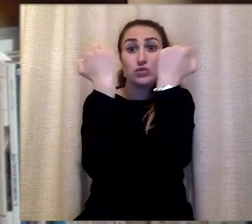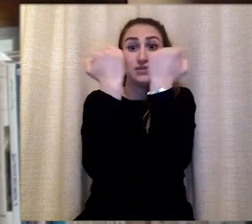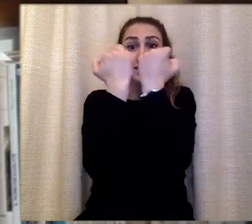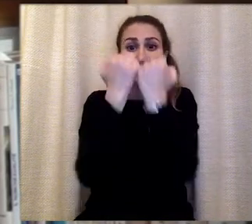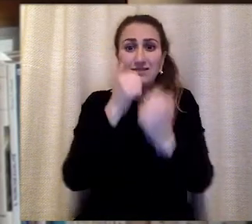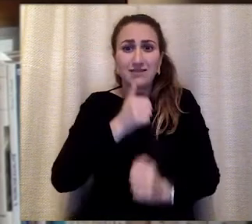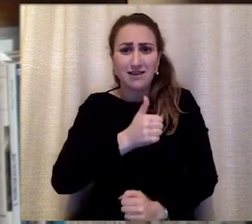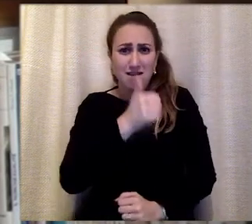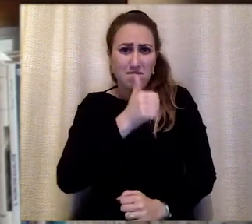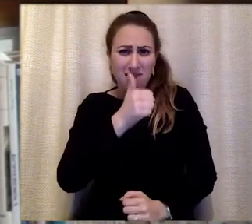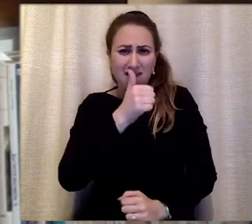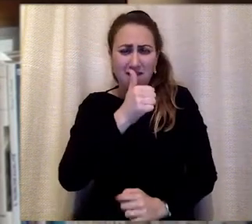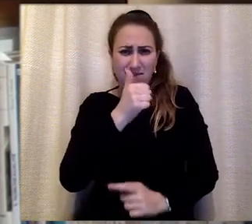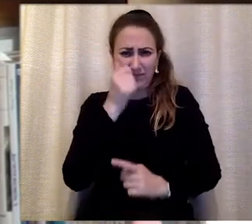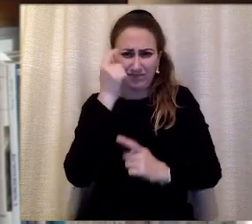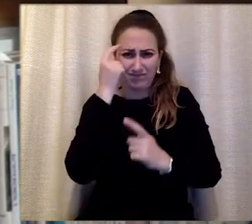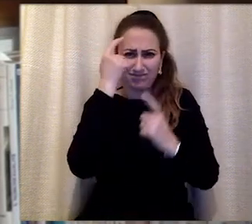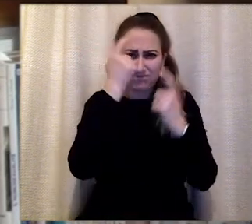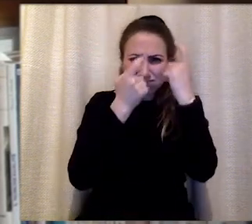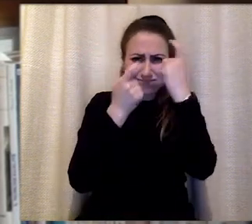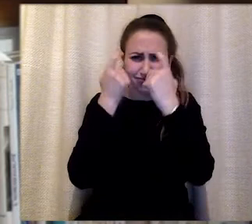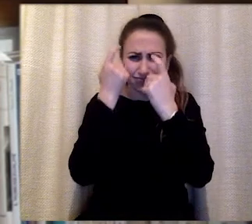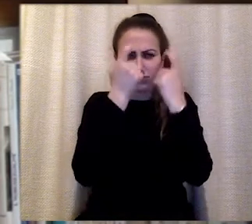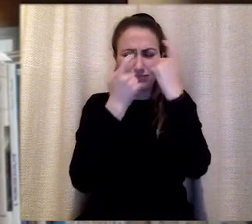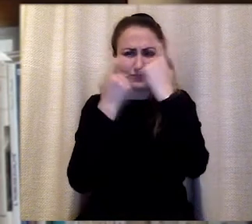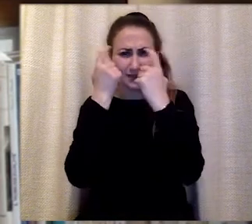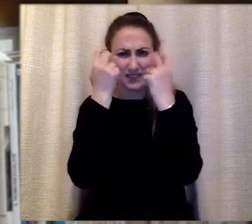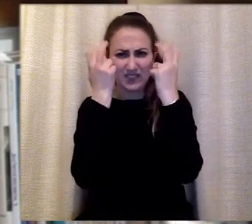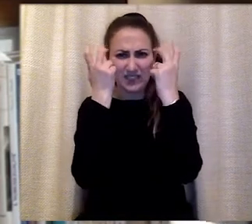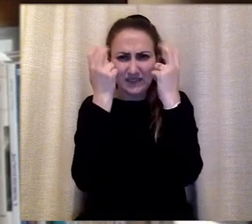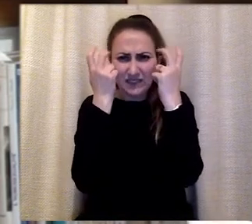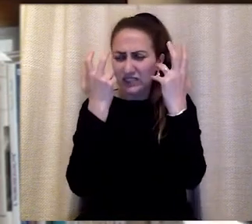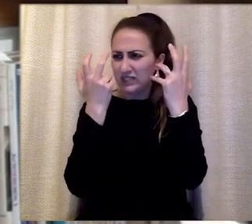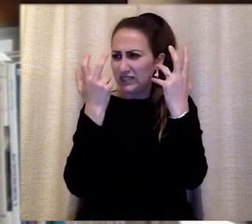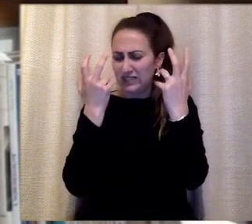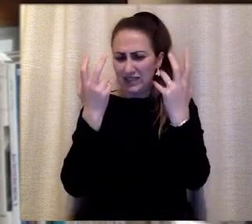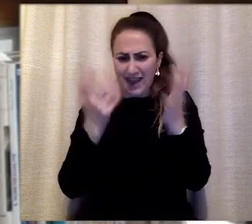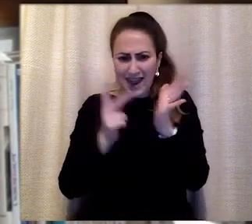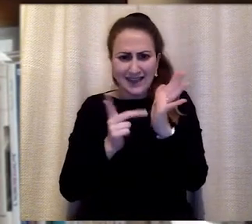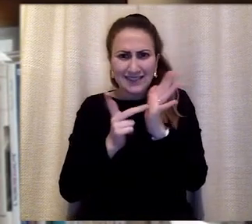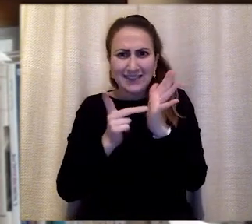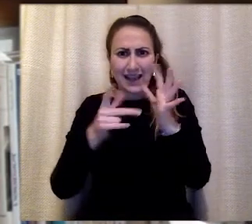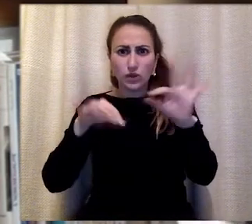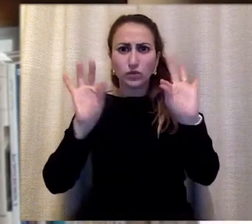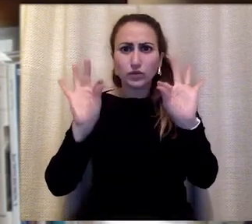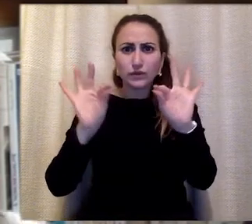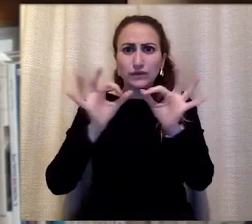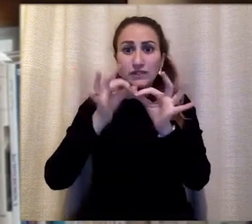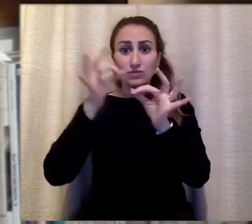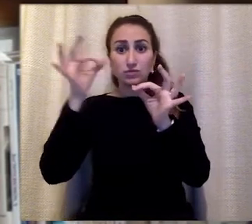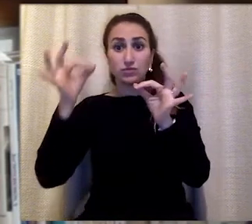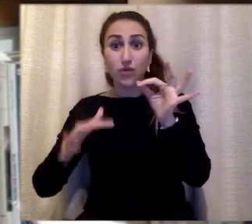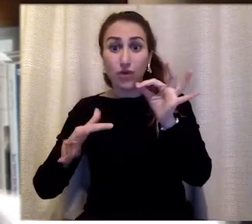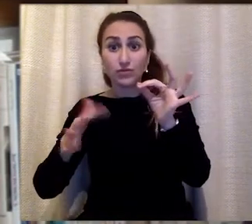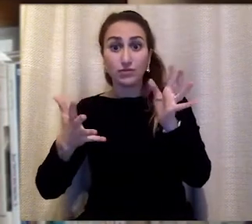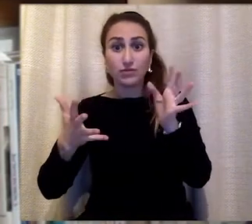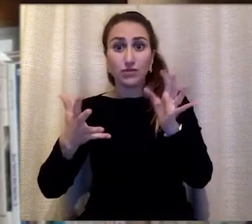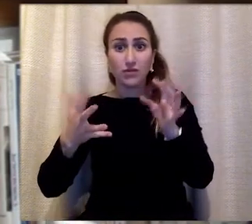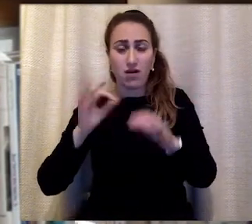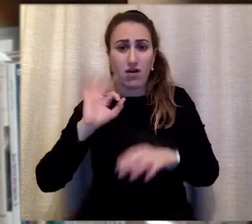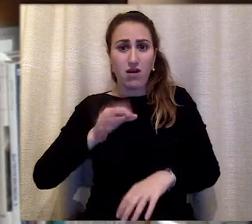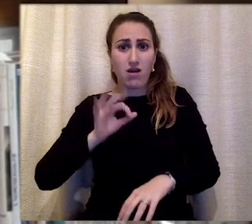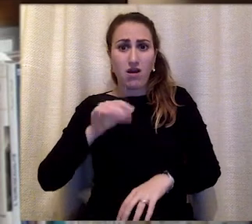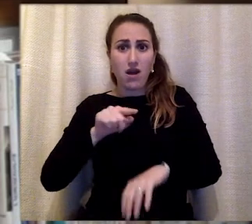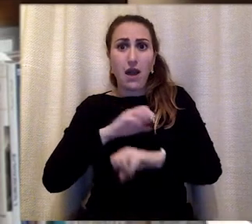interrogation. Elle se cherche, elle ne sait pas comment trouver de solution. Oui, l'épidémie, la pandémie